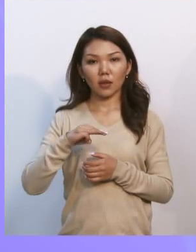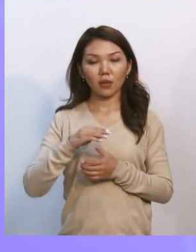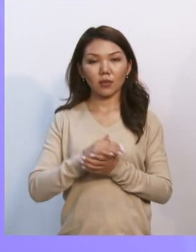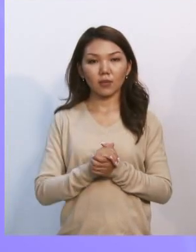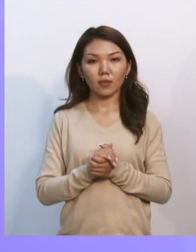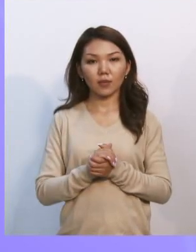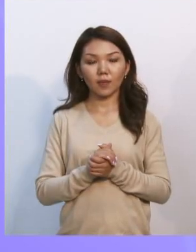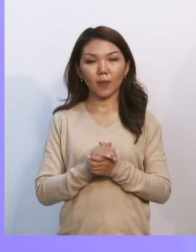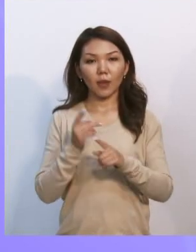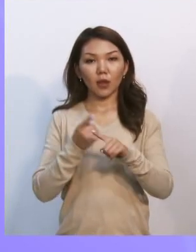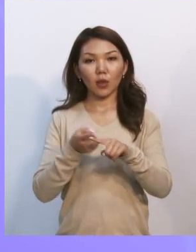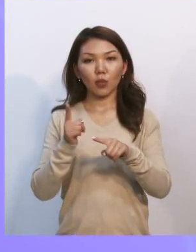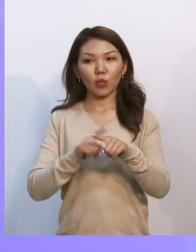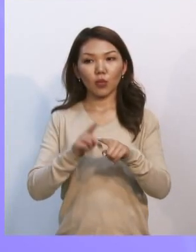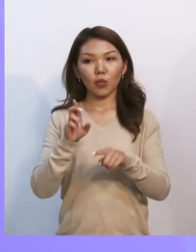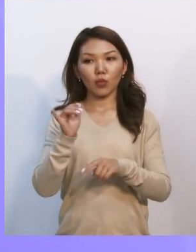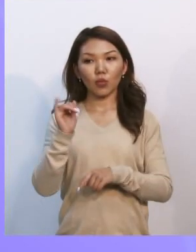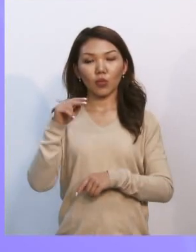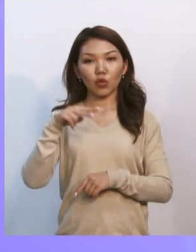Бул ат.